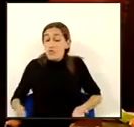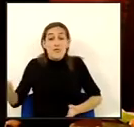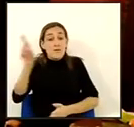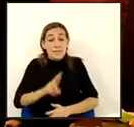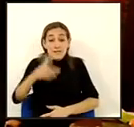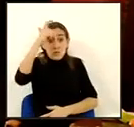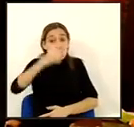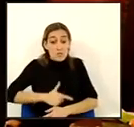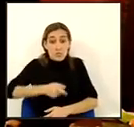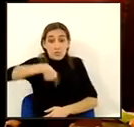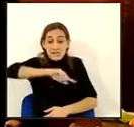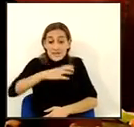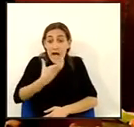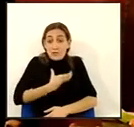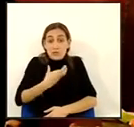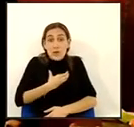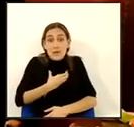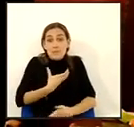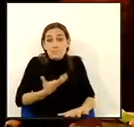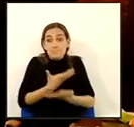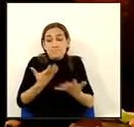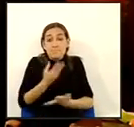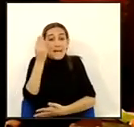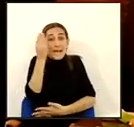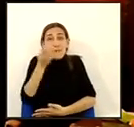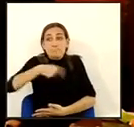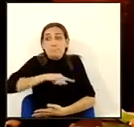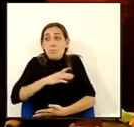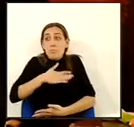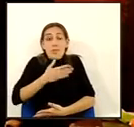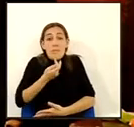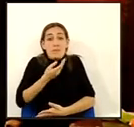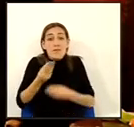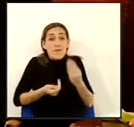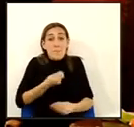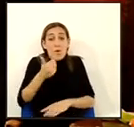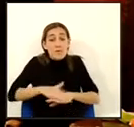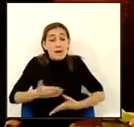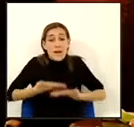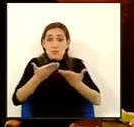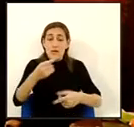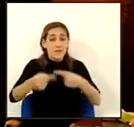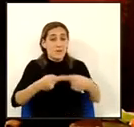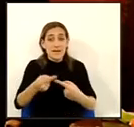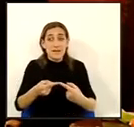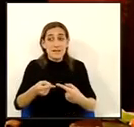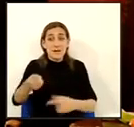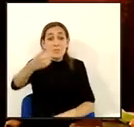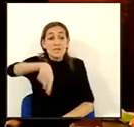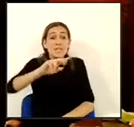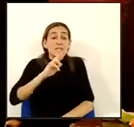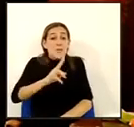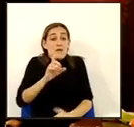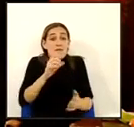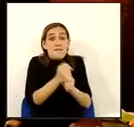aquest consistori, aquest Ajuntament, crec que poca cosa pot fer per poder ajudar aquestes famílies que vostès diuen que s'han quedat